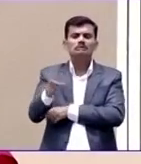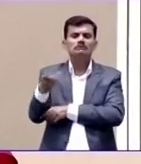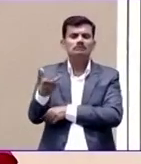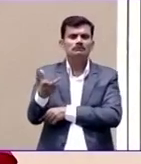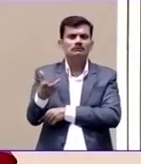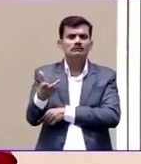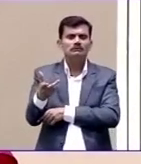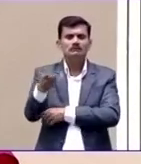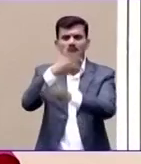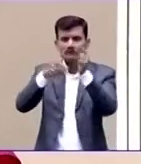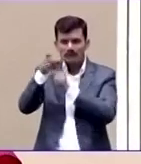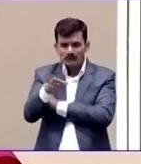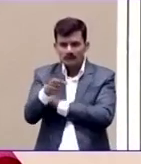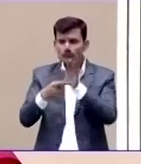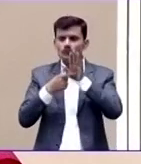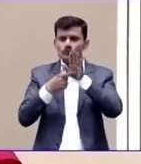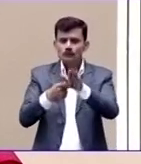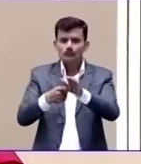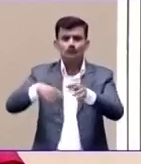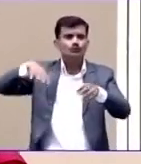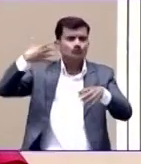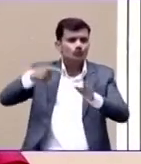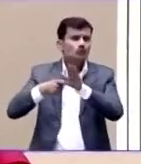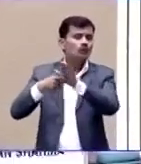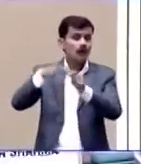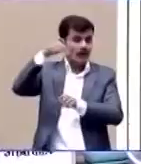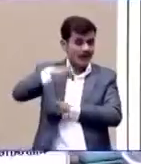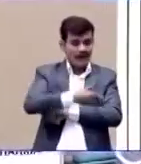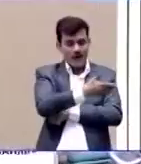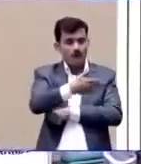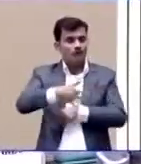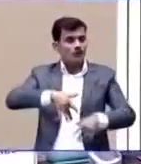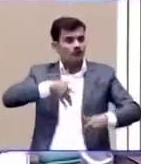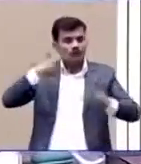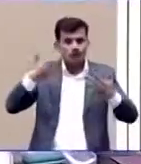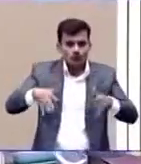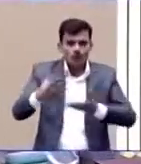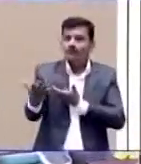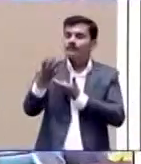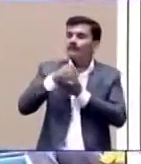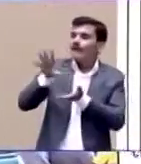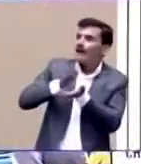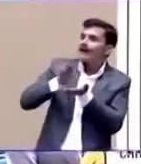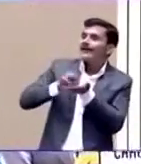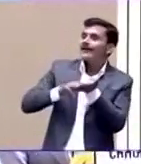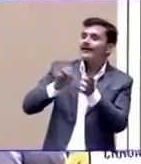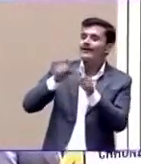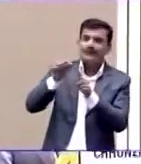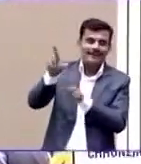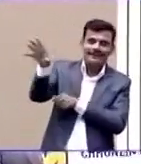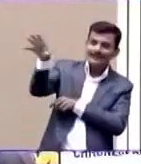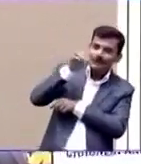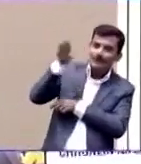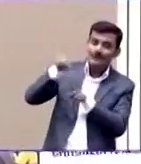के अदम्य उत्साह को देखकर हम सभी को प्रेरणा मिलती है। आज के